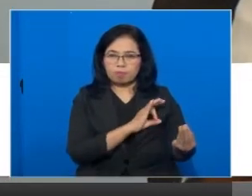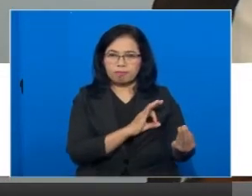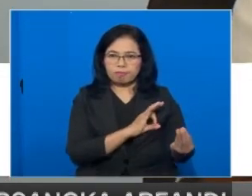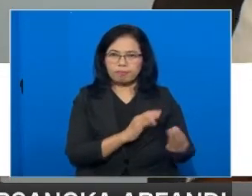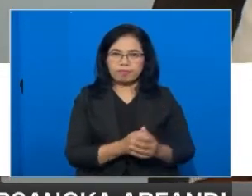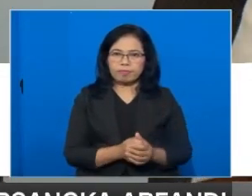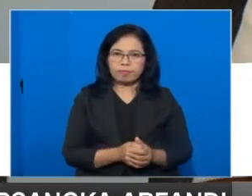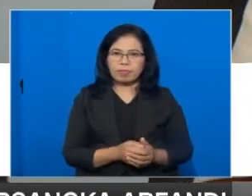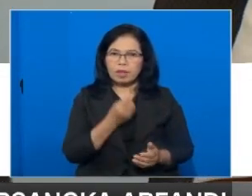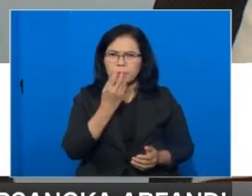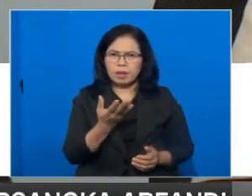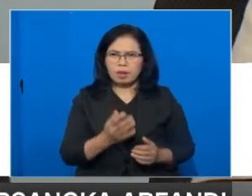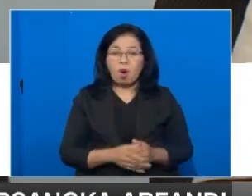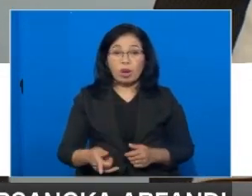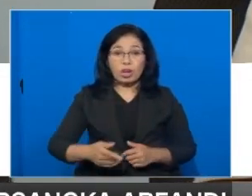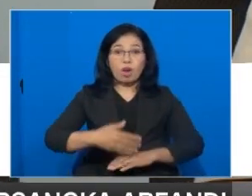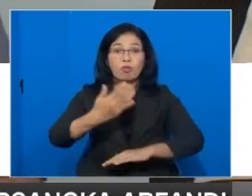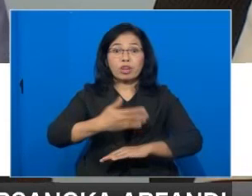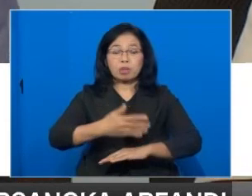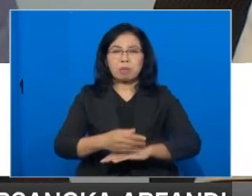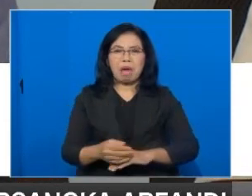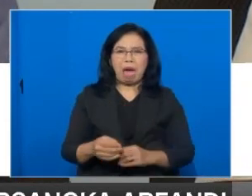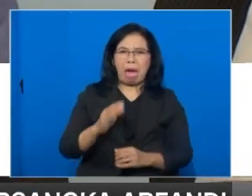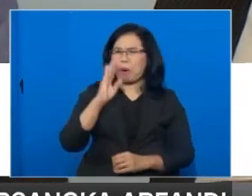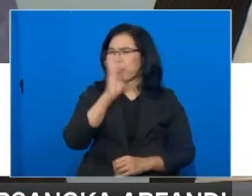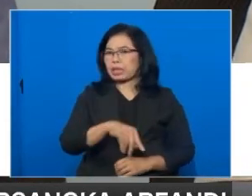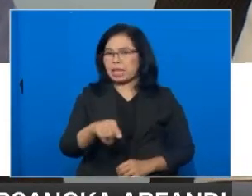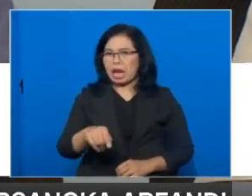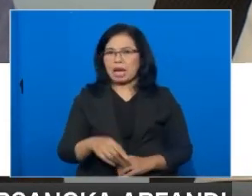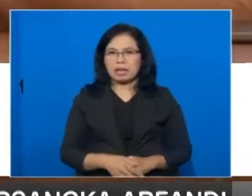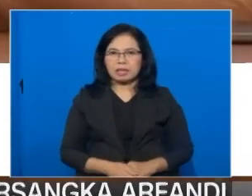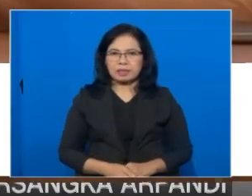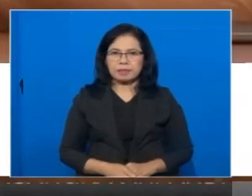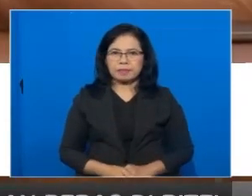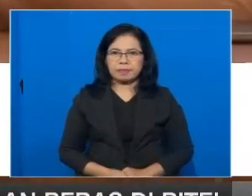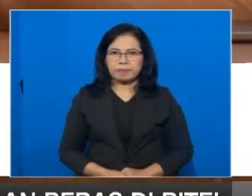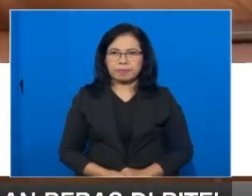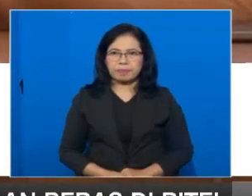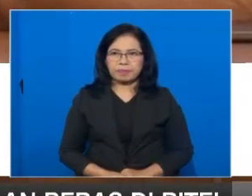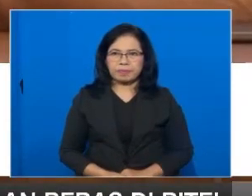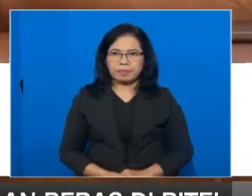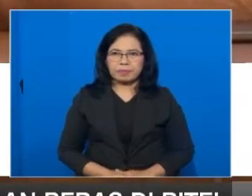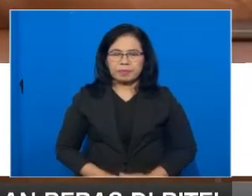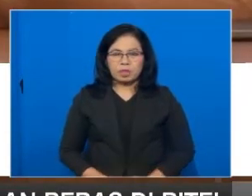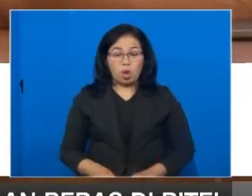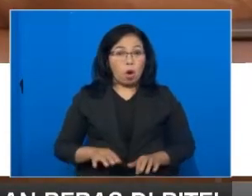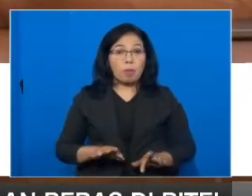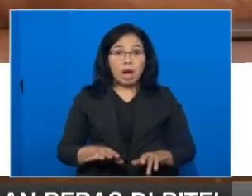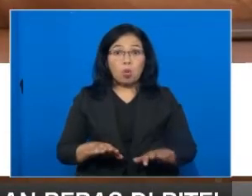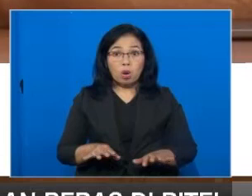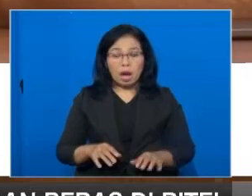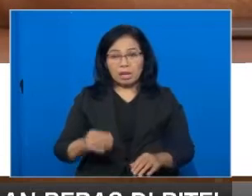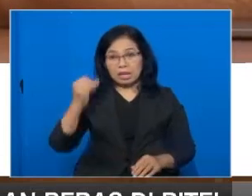the merupakan film yang berisi fitnah terhadap pasangan Prabowo Gibra Habib pun meragukan kepakaran dan